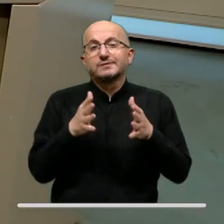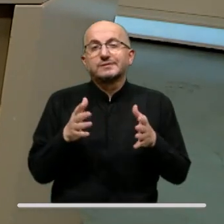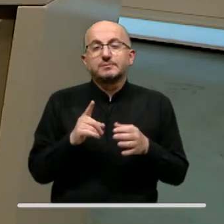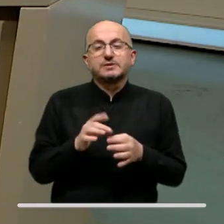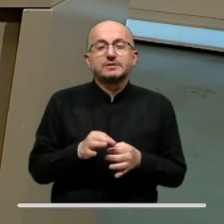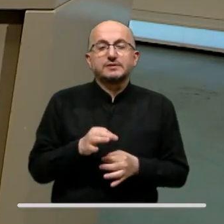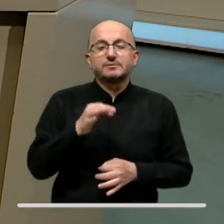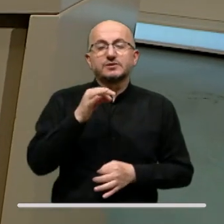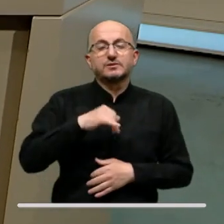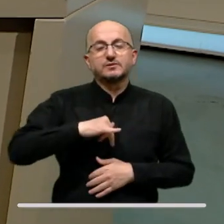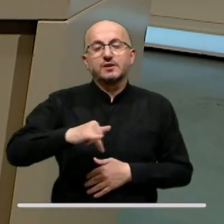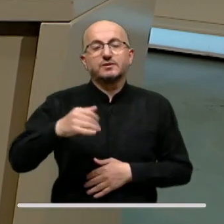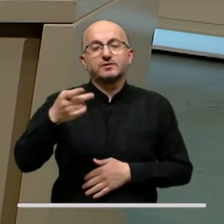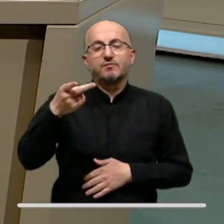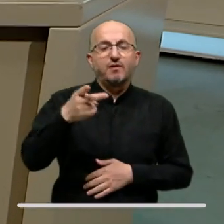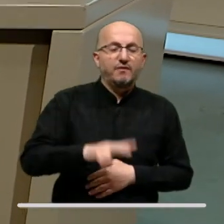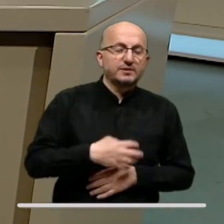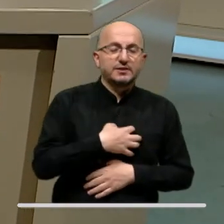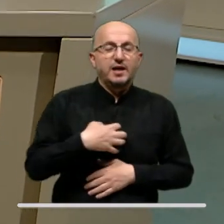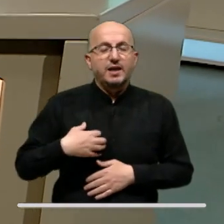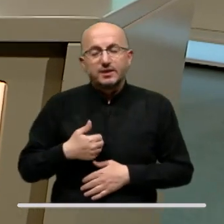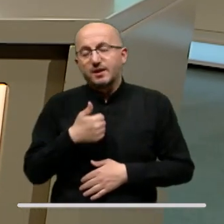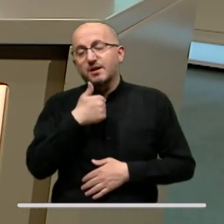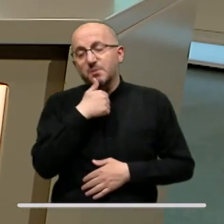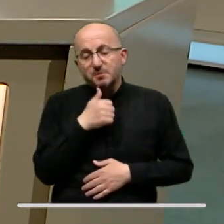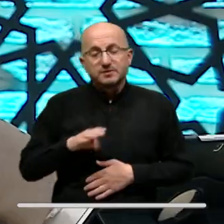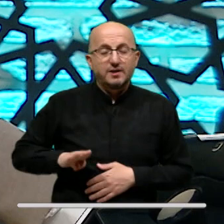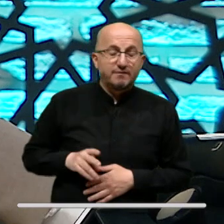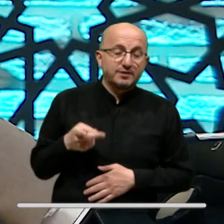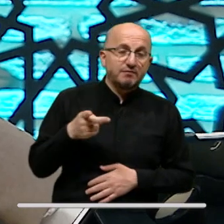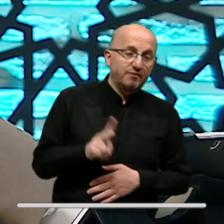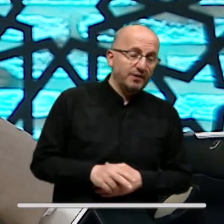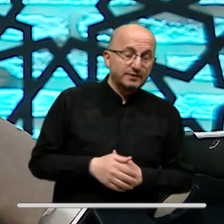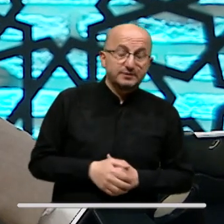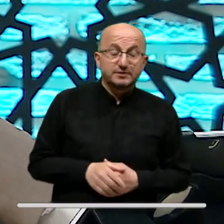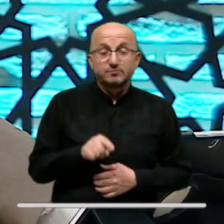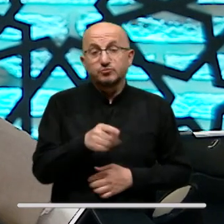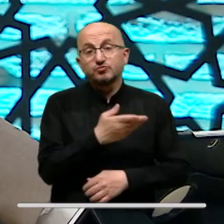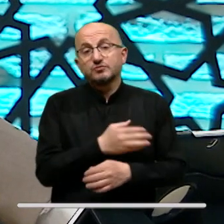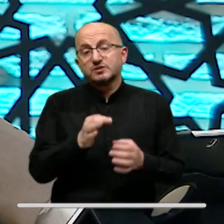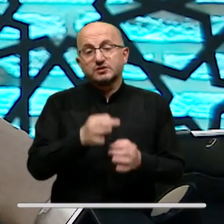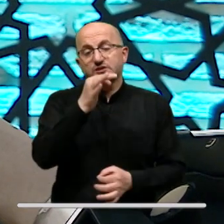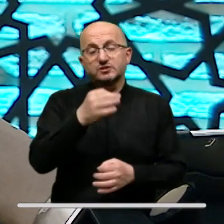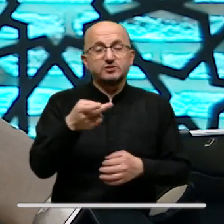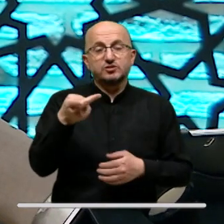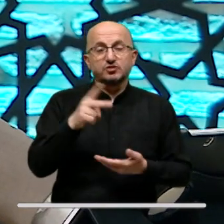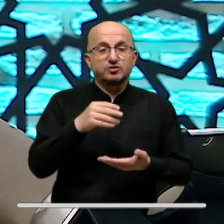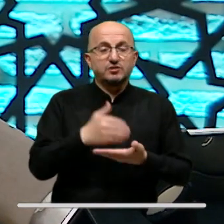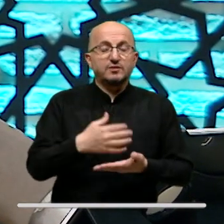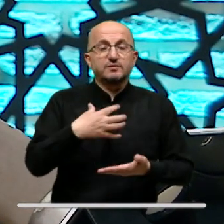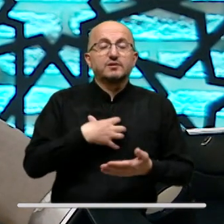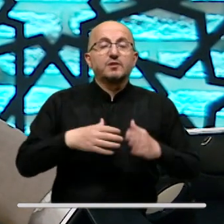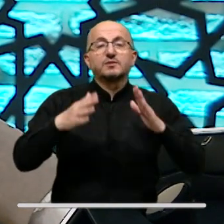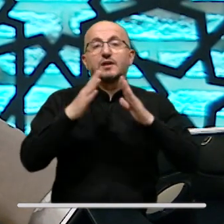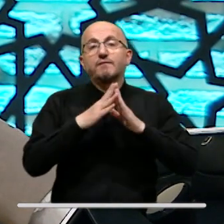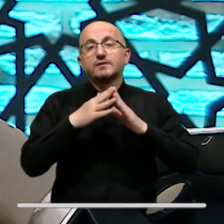bir kimsenin bir yakını vefat etti anne babası evladı Allah göstermesin bu vatandaş yani cenaze sahibinin